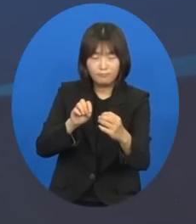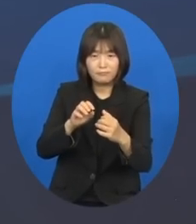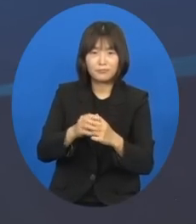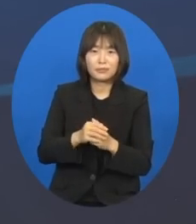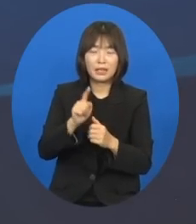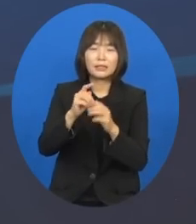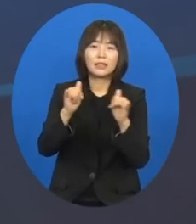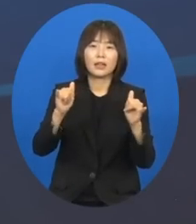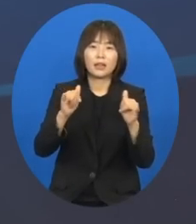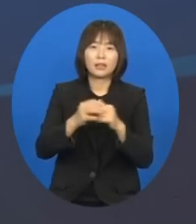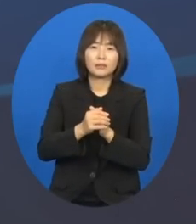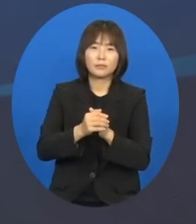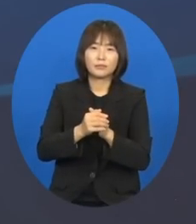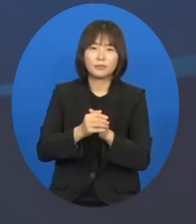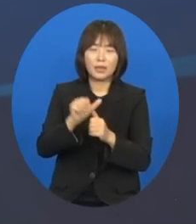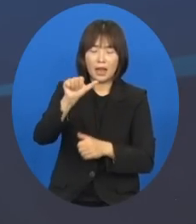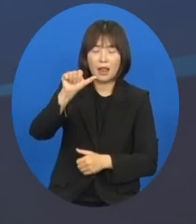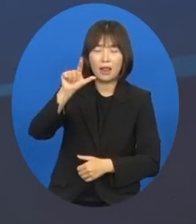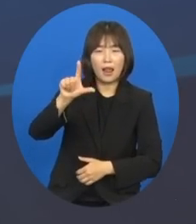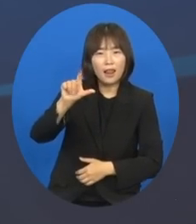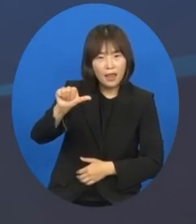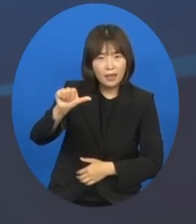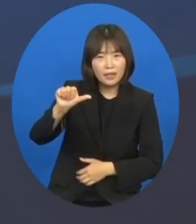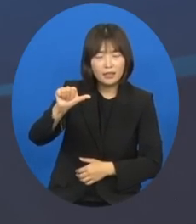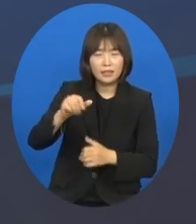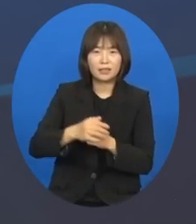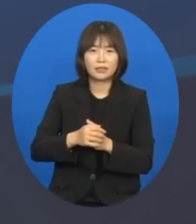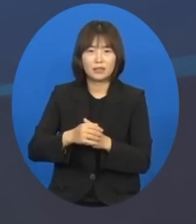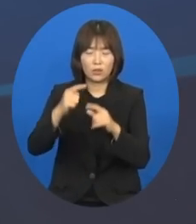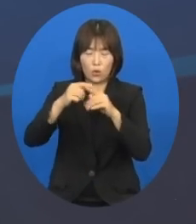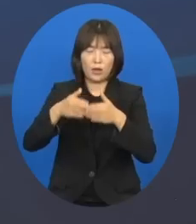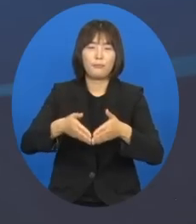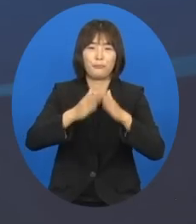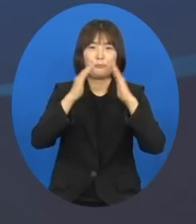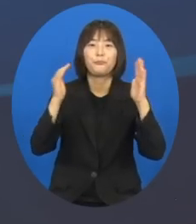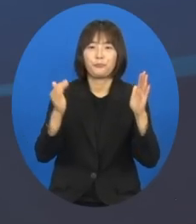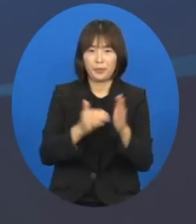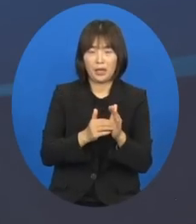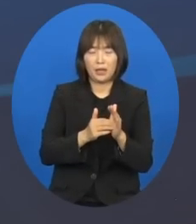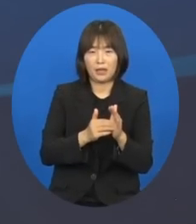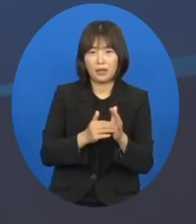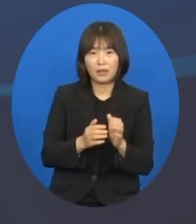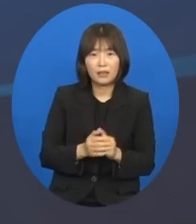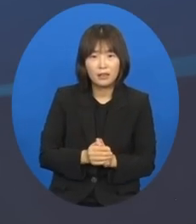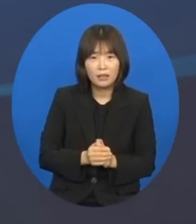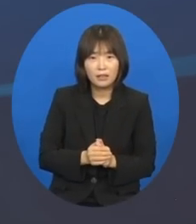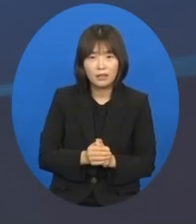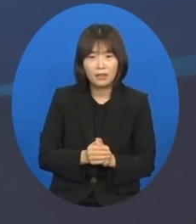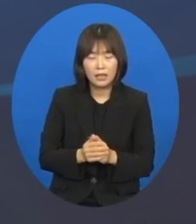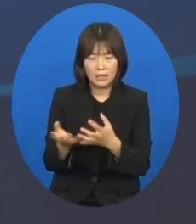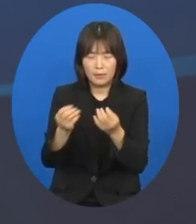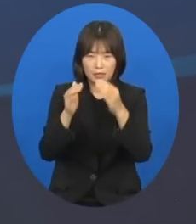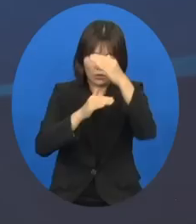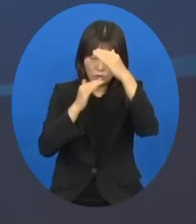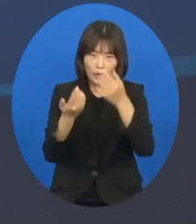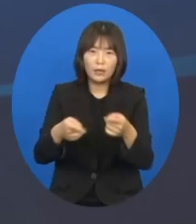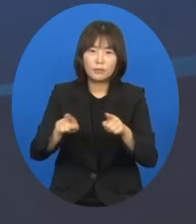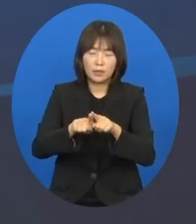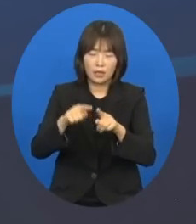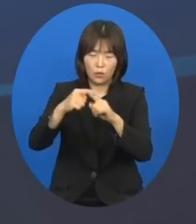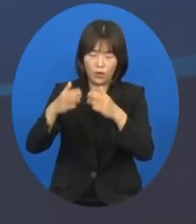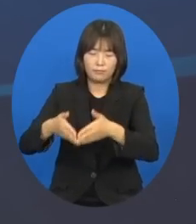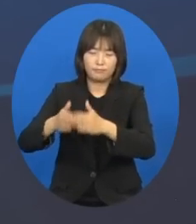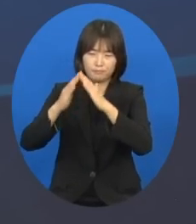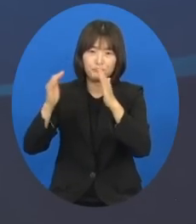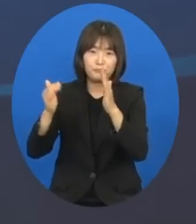되셨어요 큰 교회에서 지원을 받아 꽤 숫자가 되는 성도들과 함께 교회를 개척을 했는데